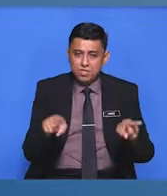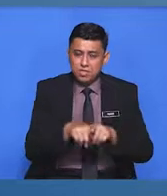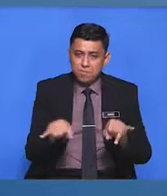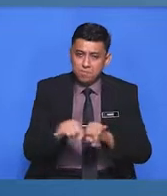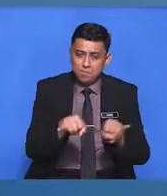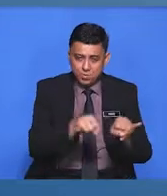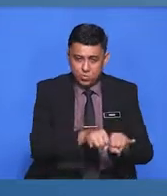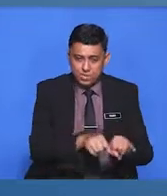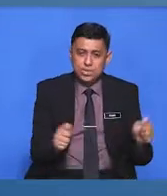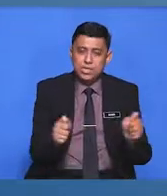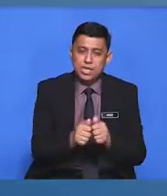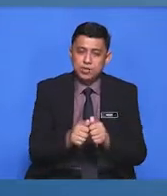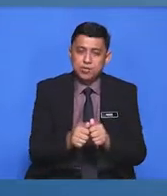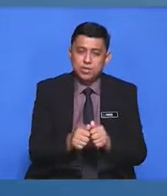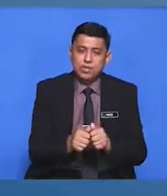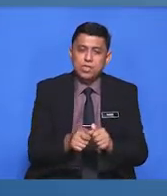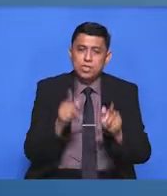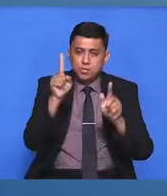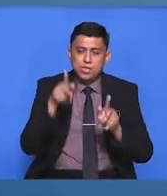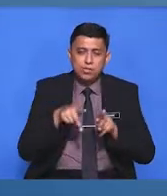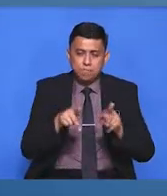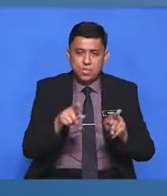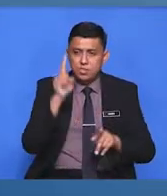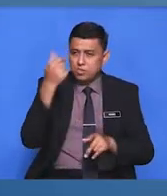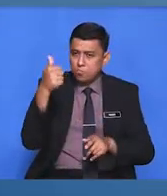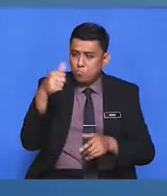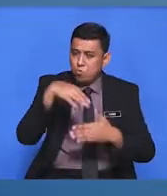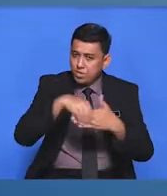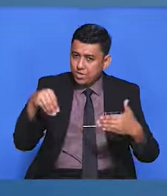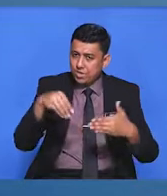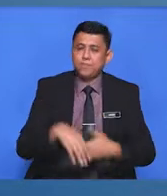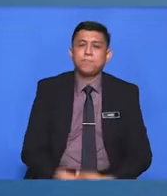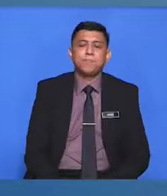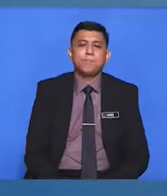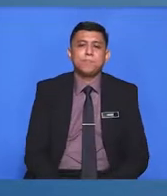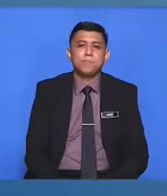juga dengan sekeping RM10.